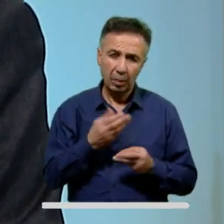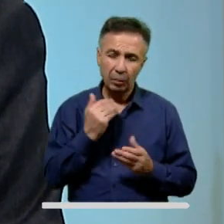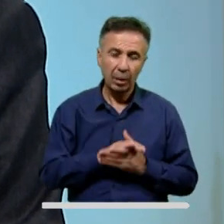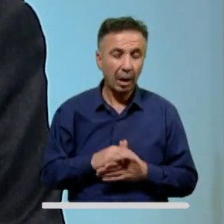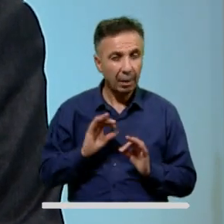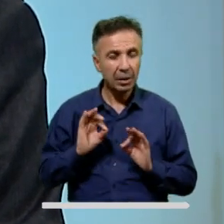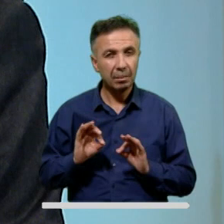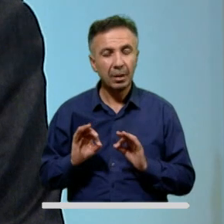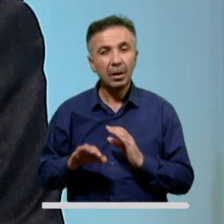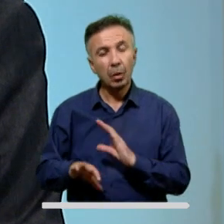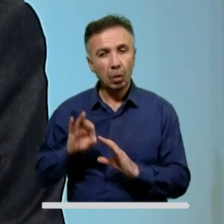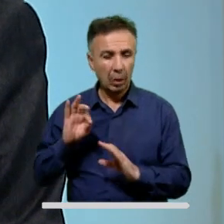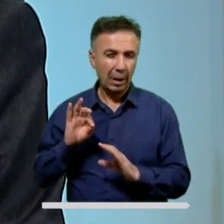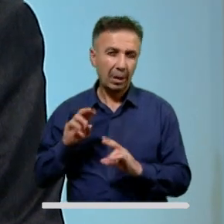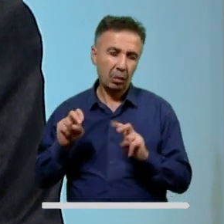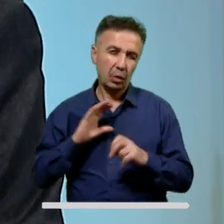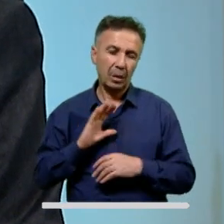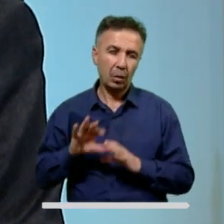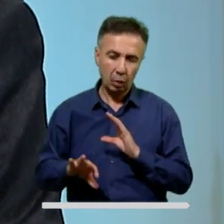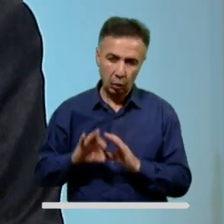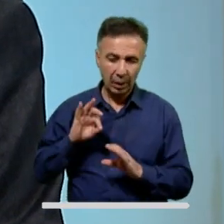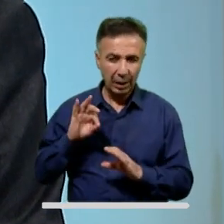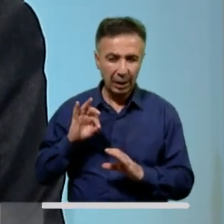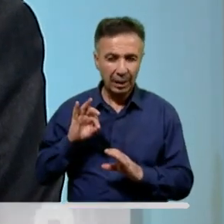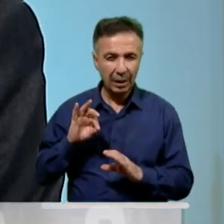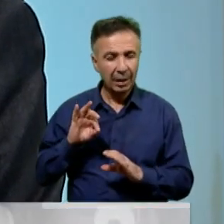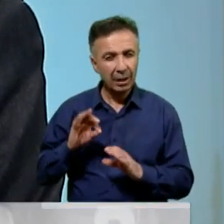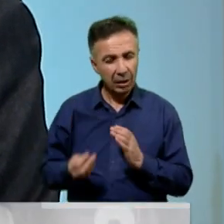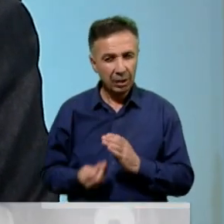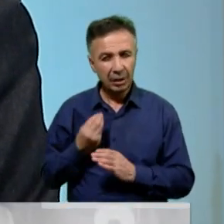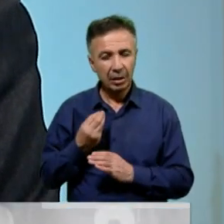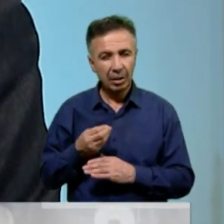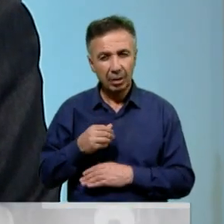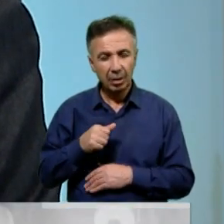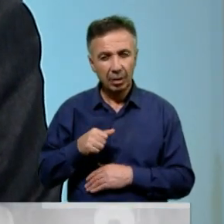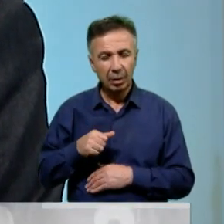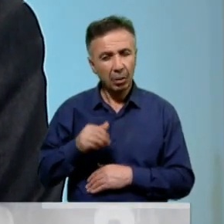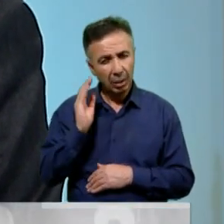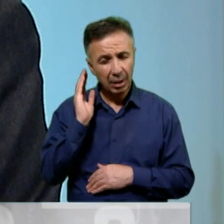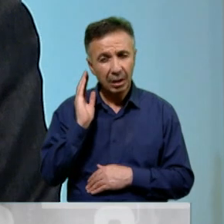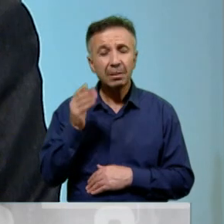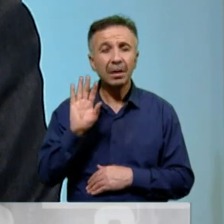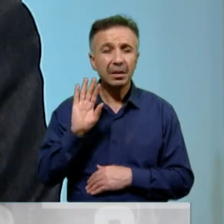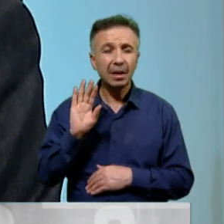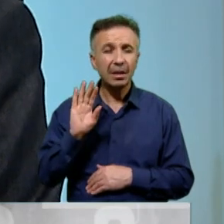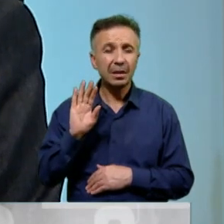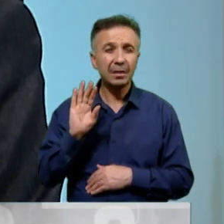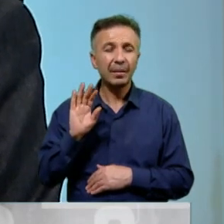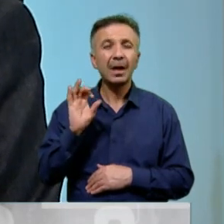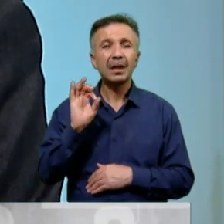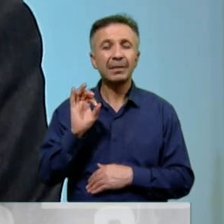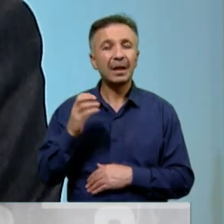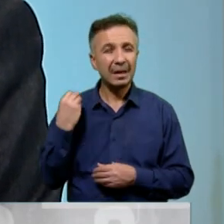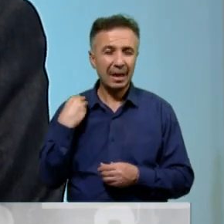var. Kura'da çıktığınızda ne oluyor? O sene gittiniz gitmediğiniz takdirde sıfırdan kayıt başlıyor.